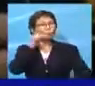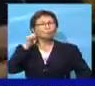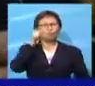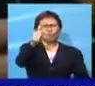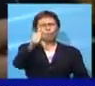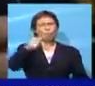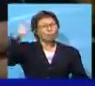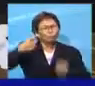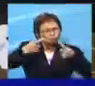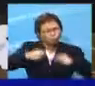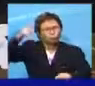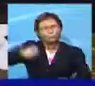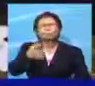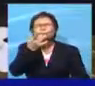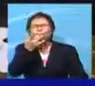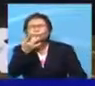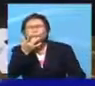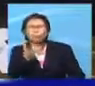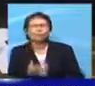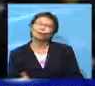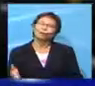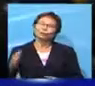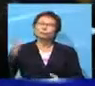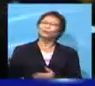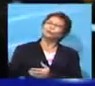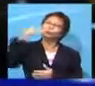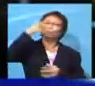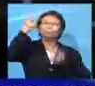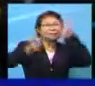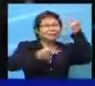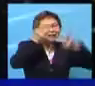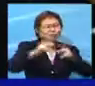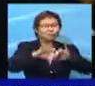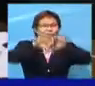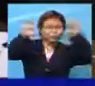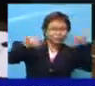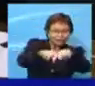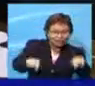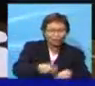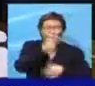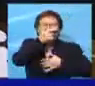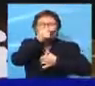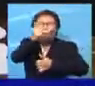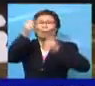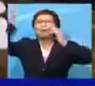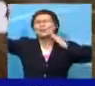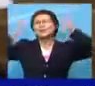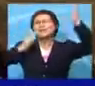Anda kena rasa. Jom jalan-jalan meneroka destinasi menarik Malaysia.